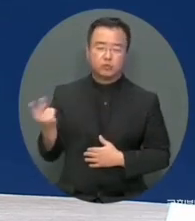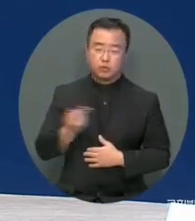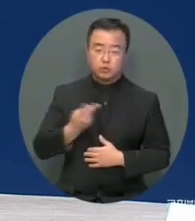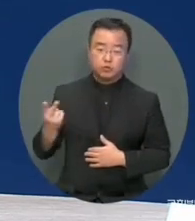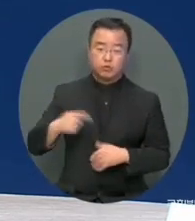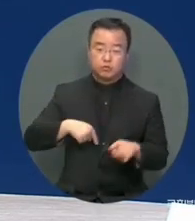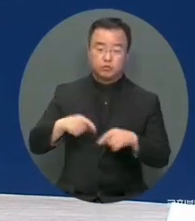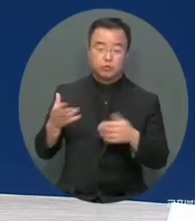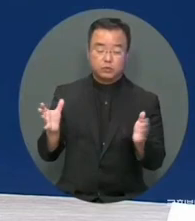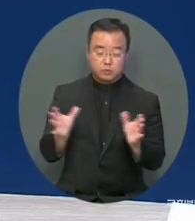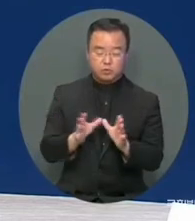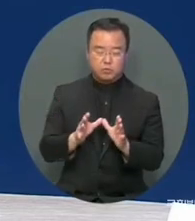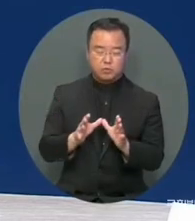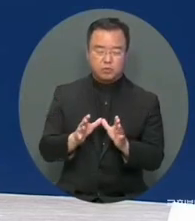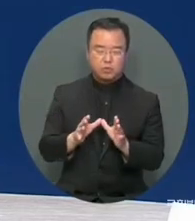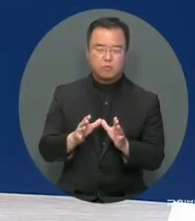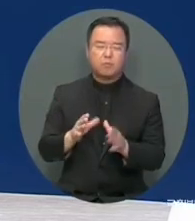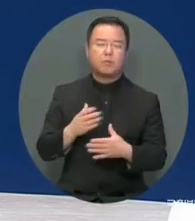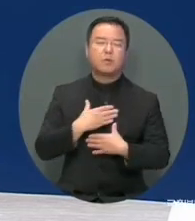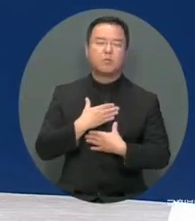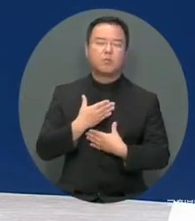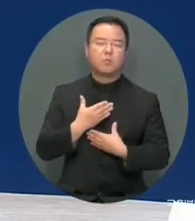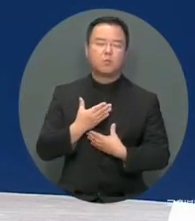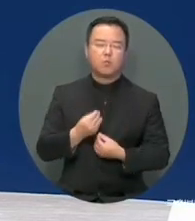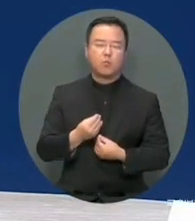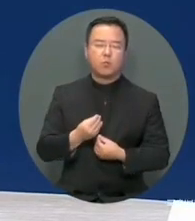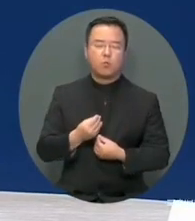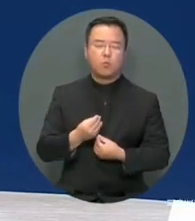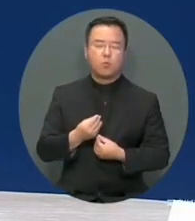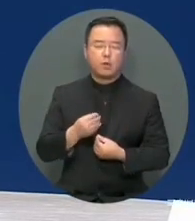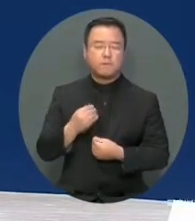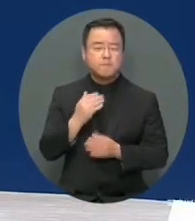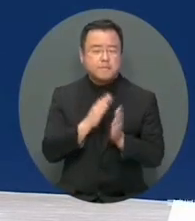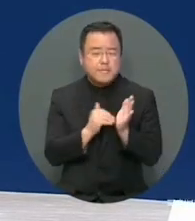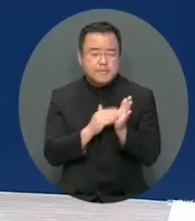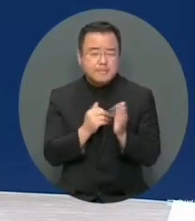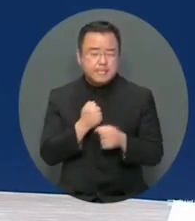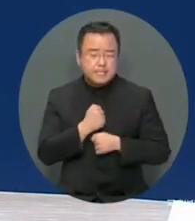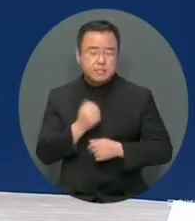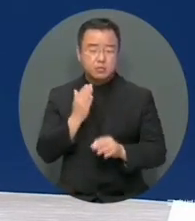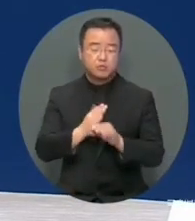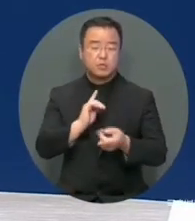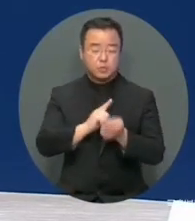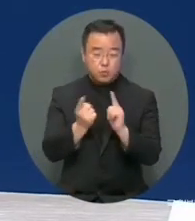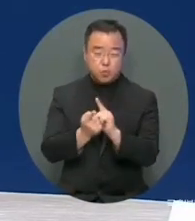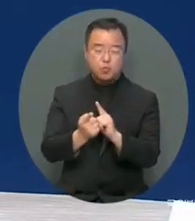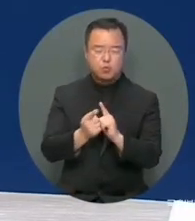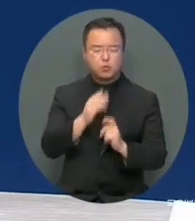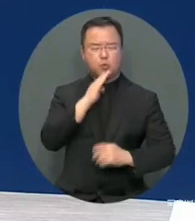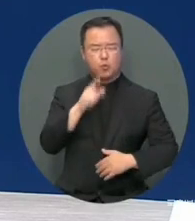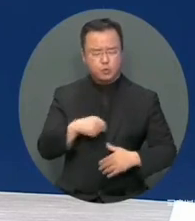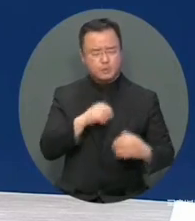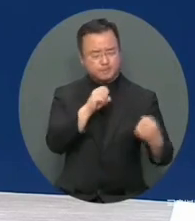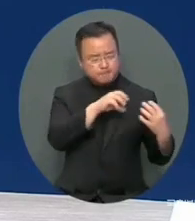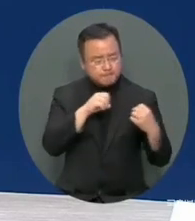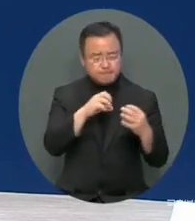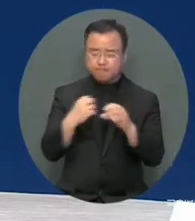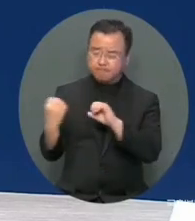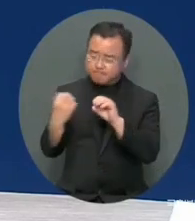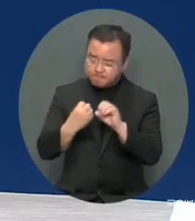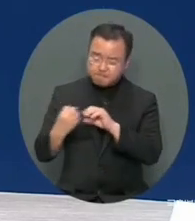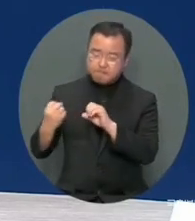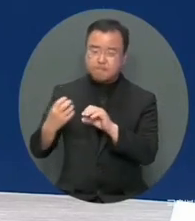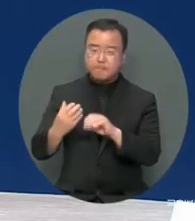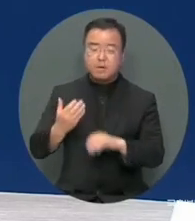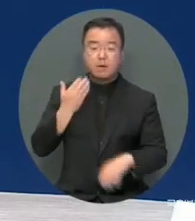정당에서도 그런 보안을 지켜가면서 그래야 솔직담백한 서로 자기들의 의견을 주고받을 수 있기